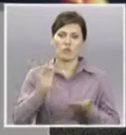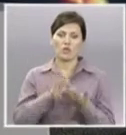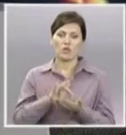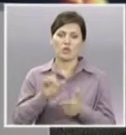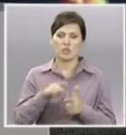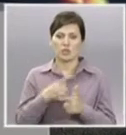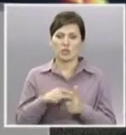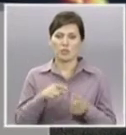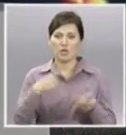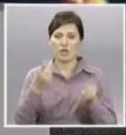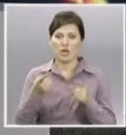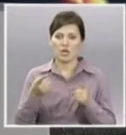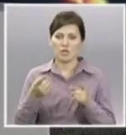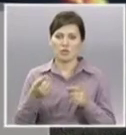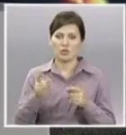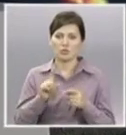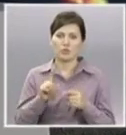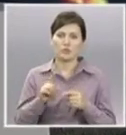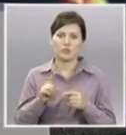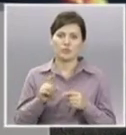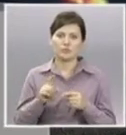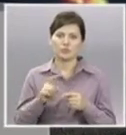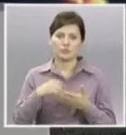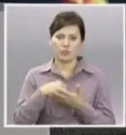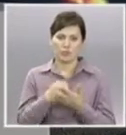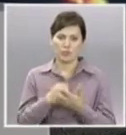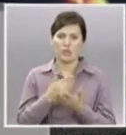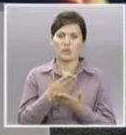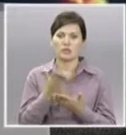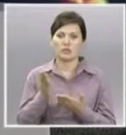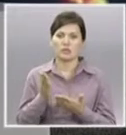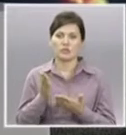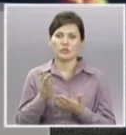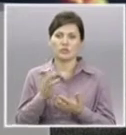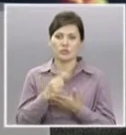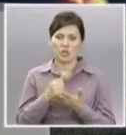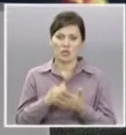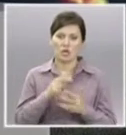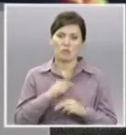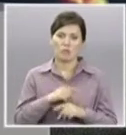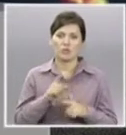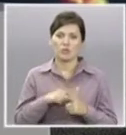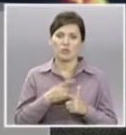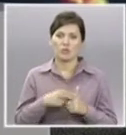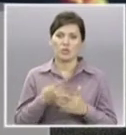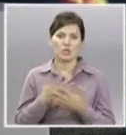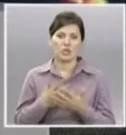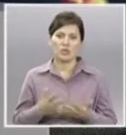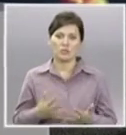и переехали, чтобы подтвердить их стаж работы и так